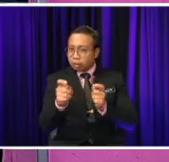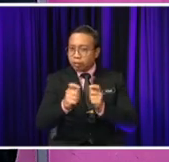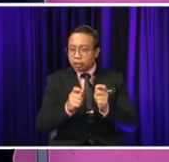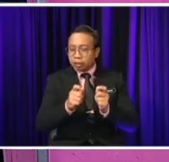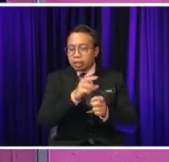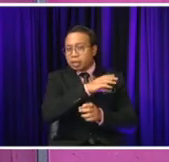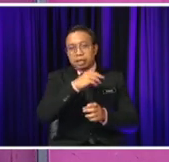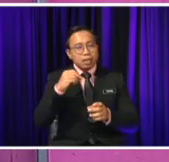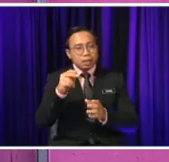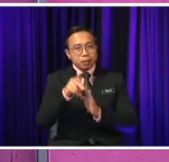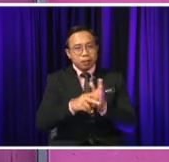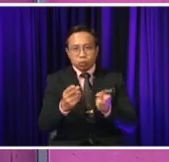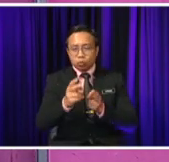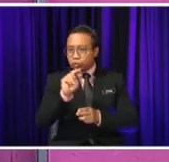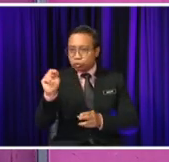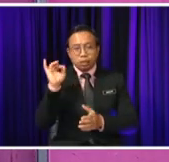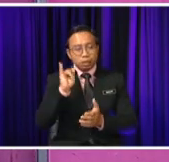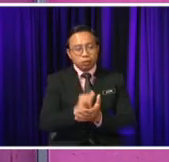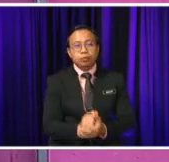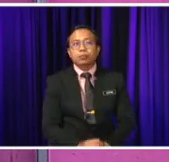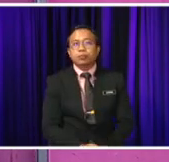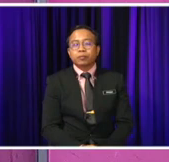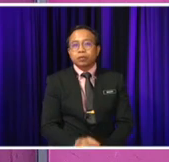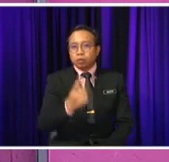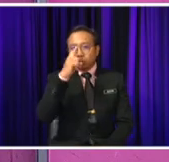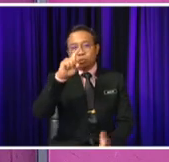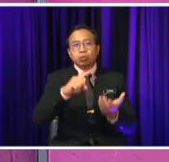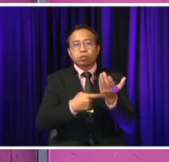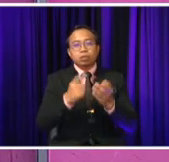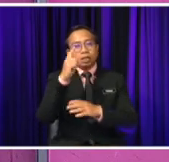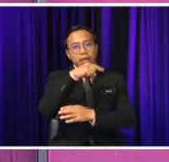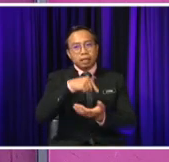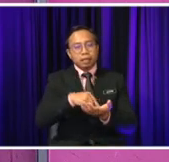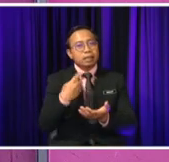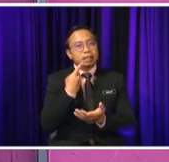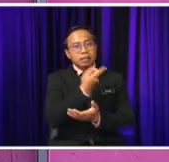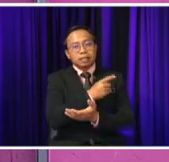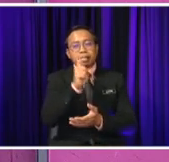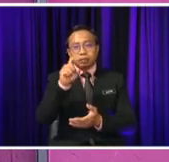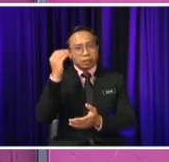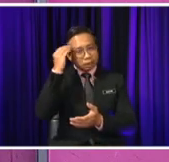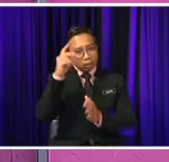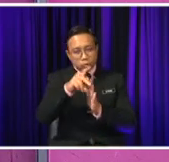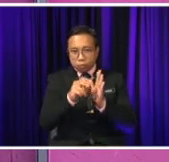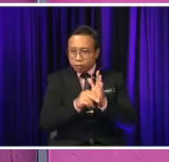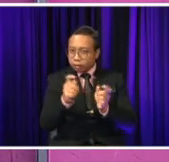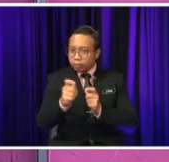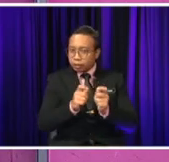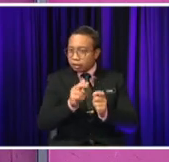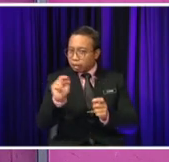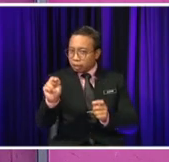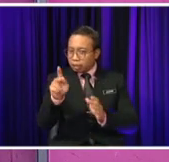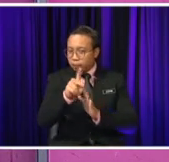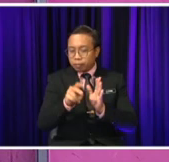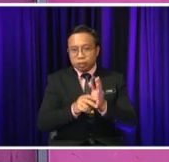ya Jadi kita sebagai sebagai pembelajaran kita pada hari ini kita tidak tahu apa itu pengurusan dan